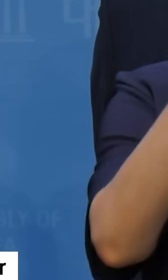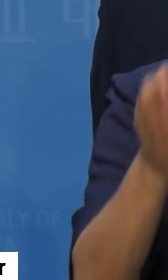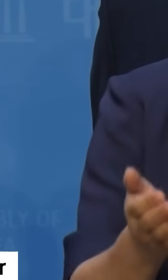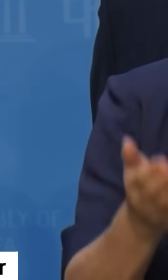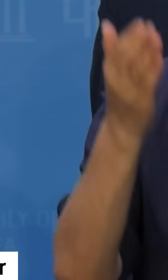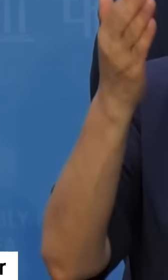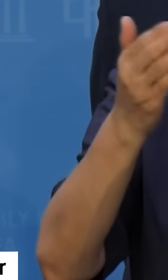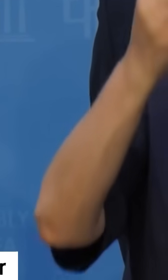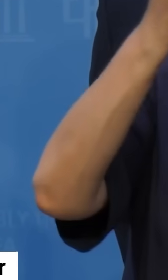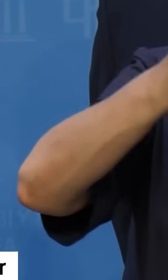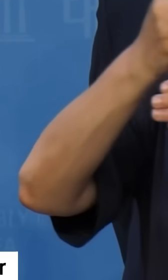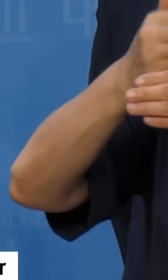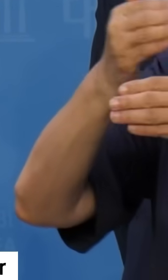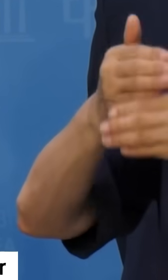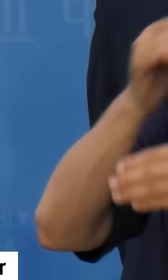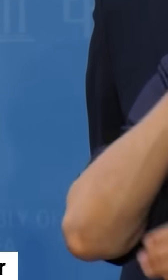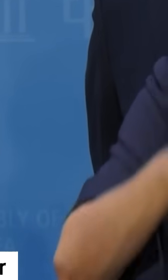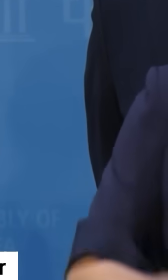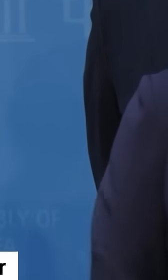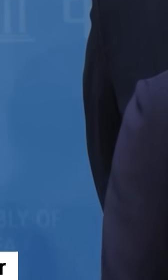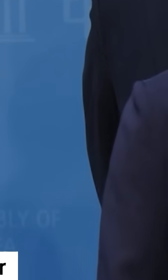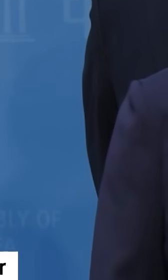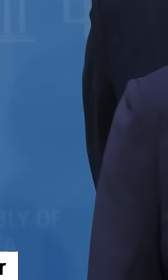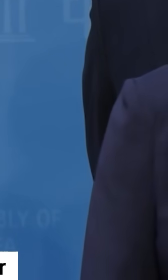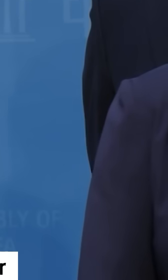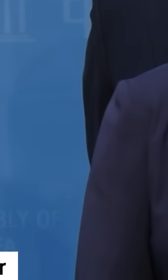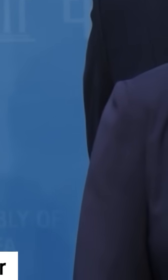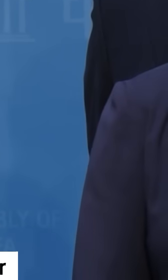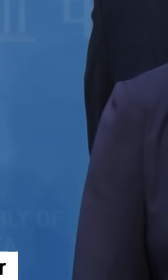이상 문을 닫고 있는 실정입니다.